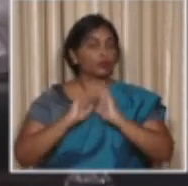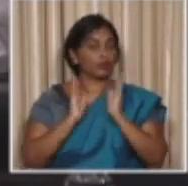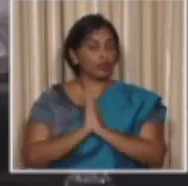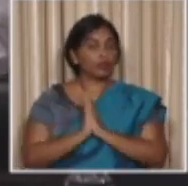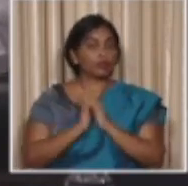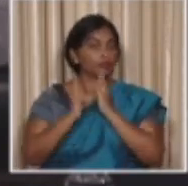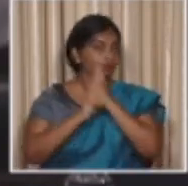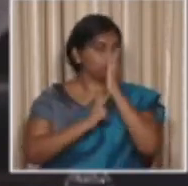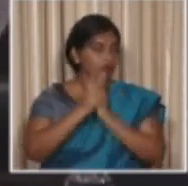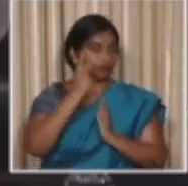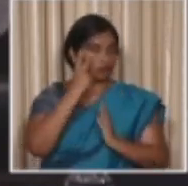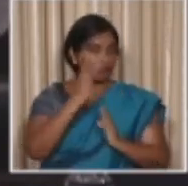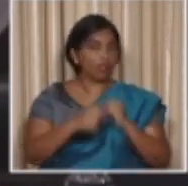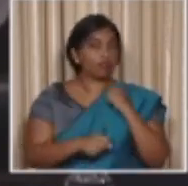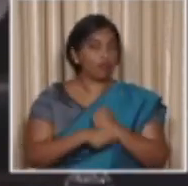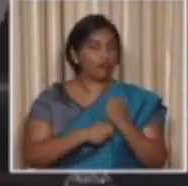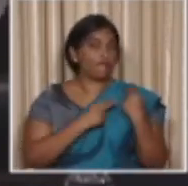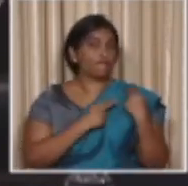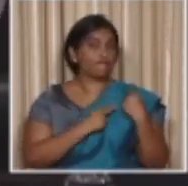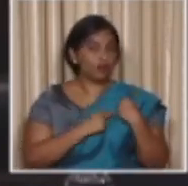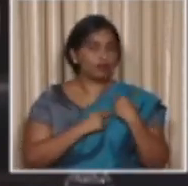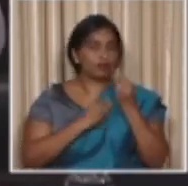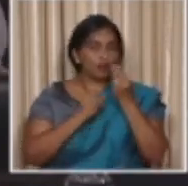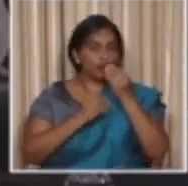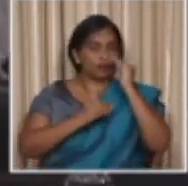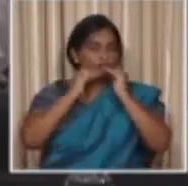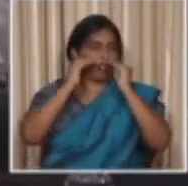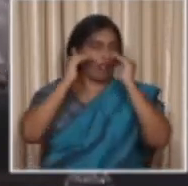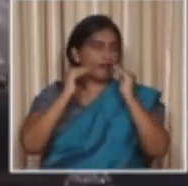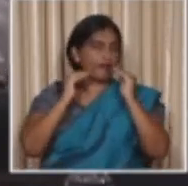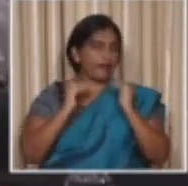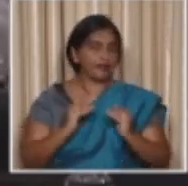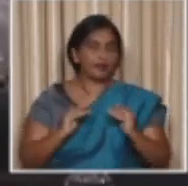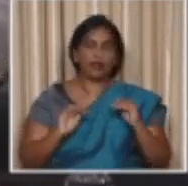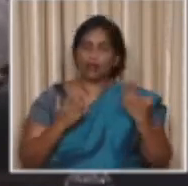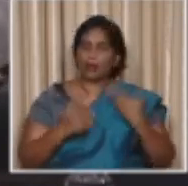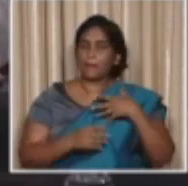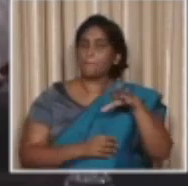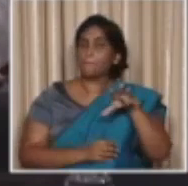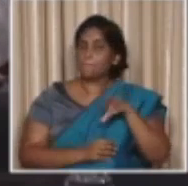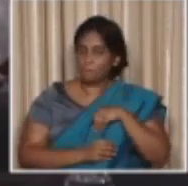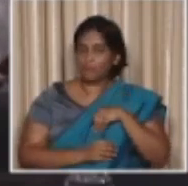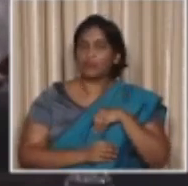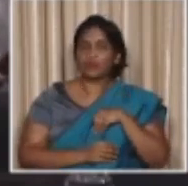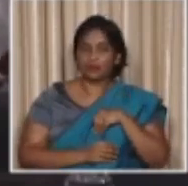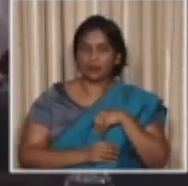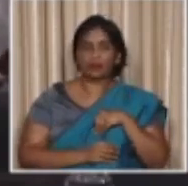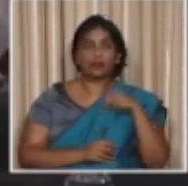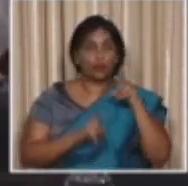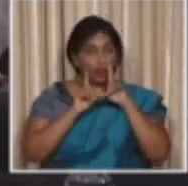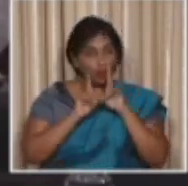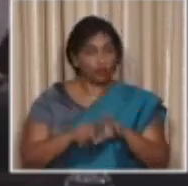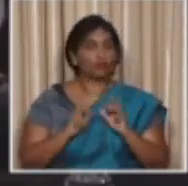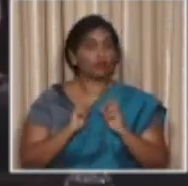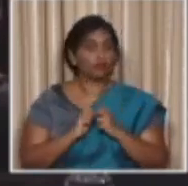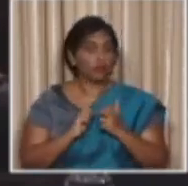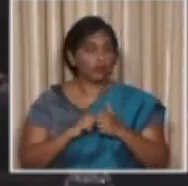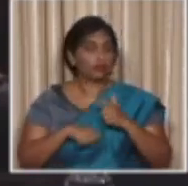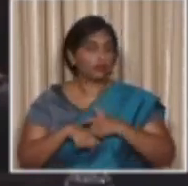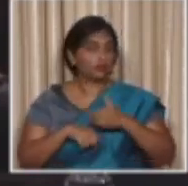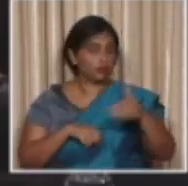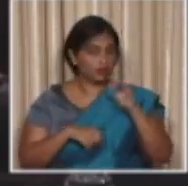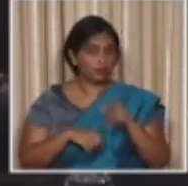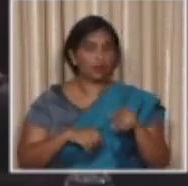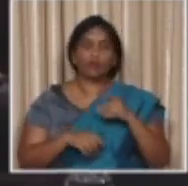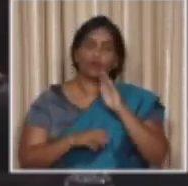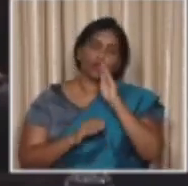විෂයන් දෙකම රජයේ වගකීම ක්‍රමානුකූලව අඩු කරන්. නැත්තම් කවුරුත් පිළිගන්න දේ තමයි මෙවැනි අර්බුදයක් තියෙන වෙලාවක